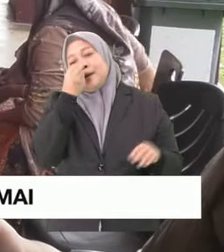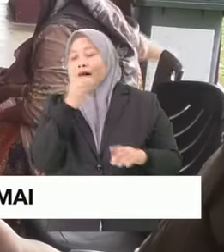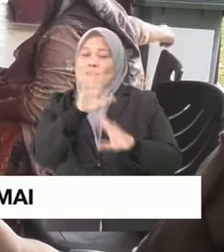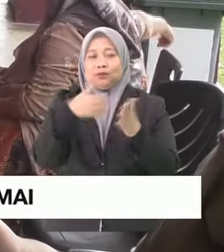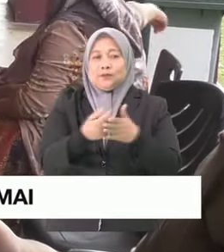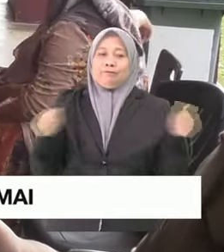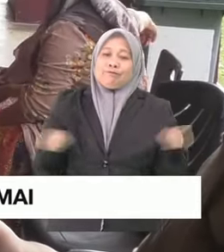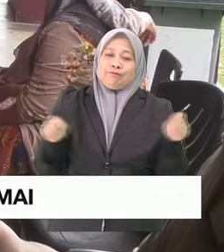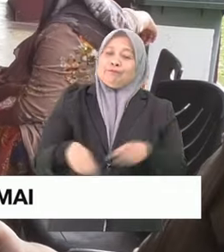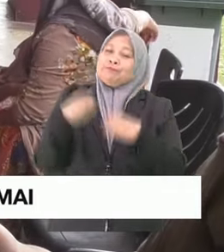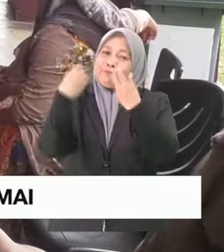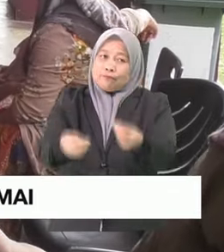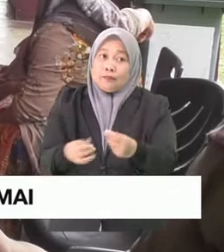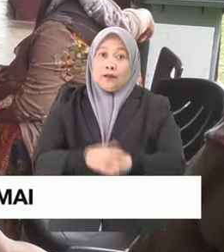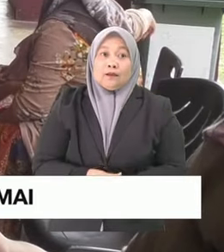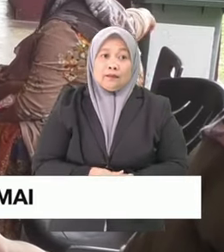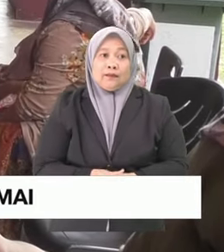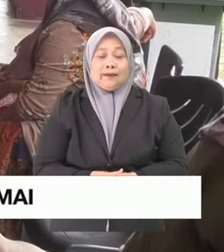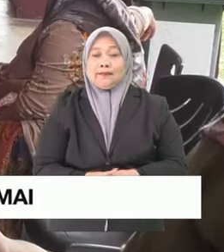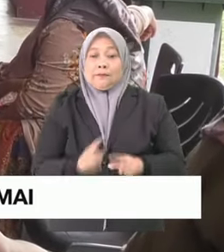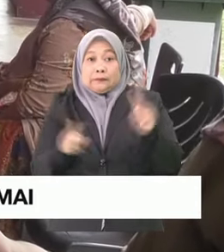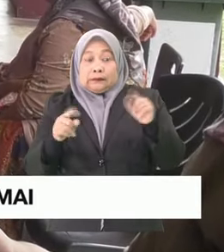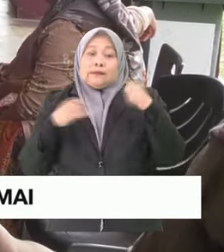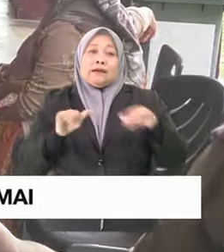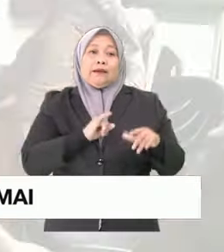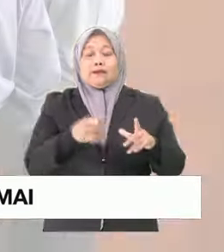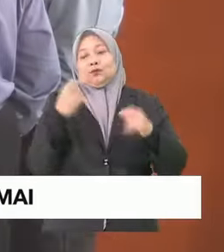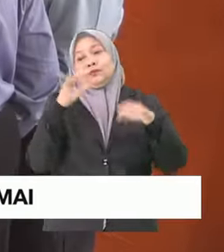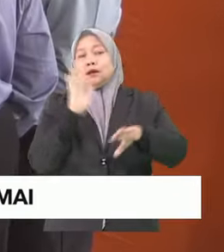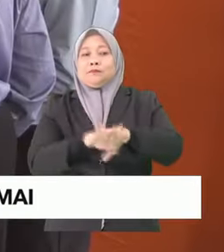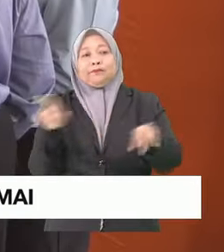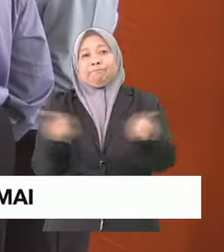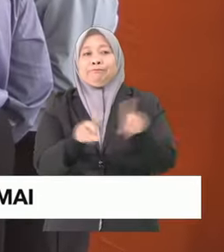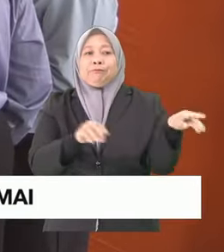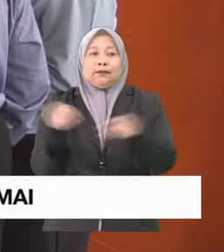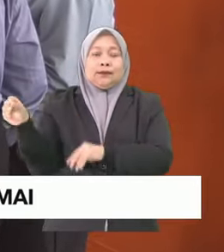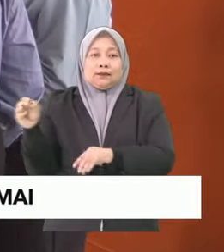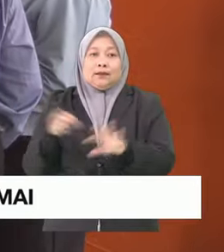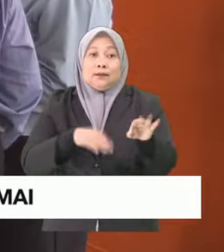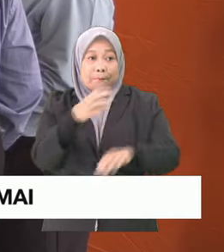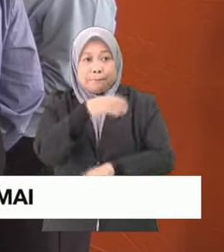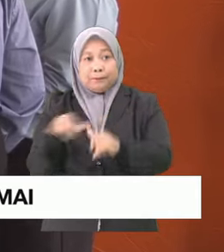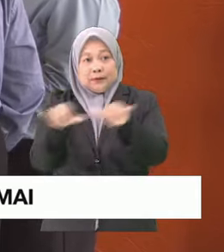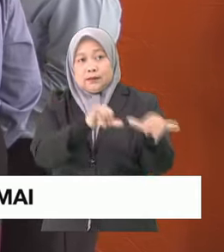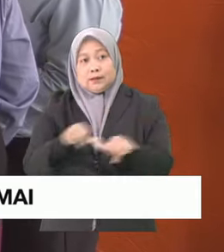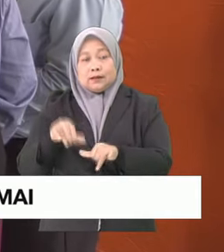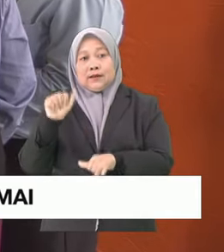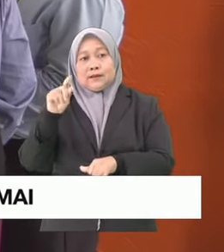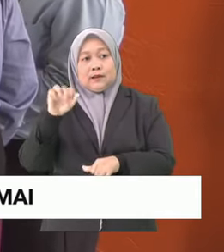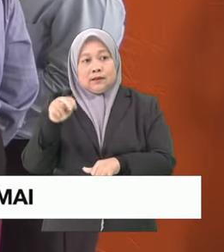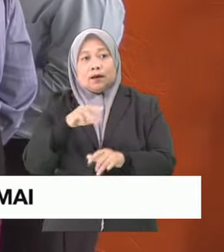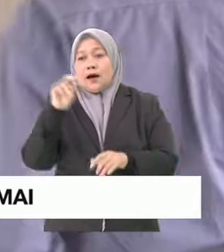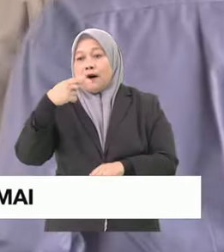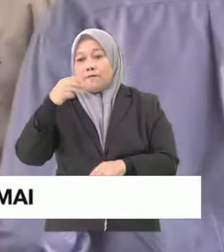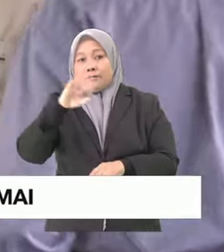ke saya akan buat di rumah saya. Apa tu kali ni dengan saya sekali lah. Sementara itu, penyelaras ADUN Permatang Berangan, Nur Hafiza